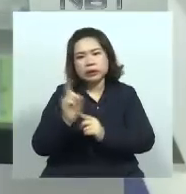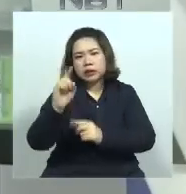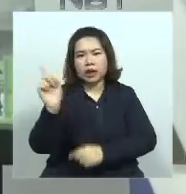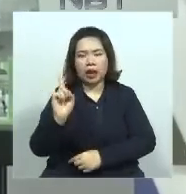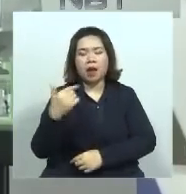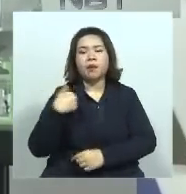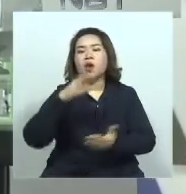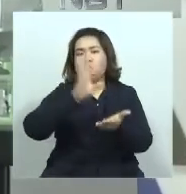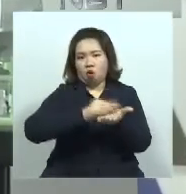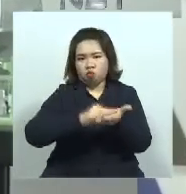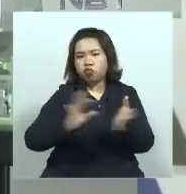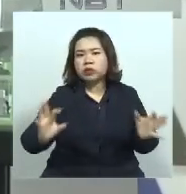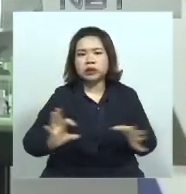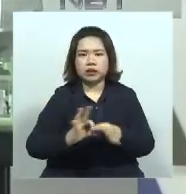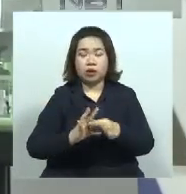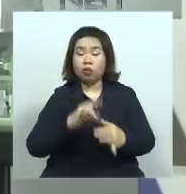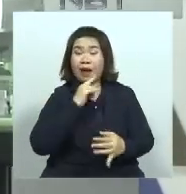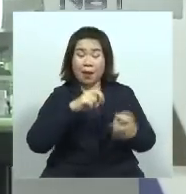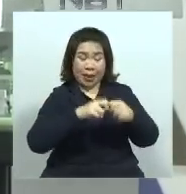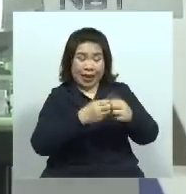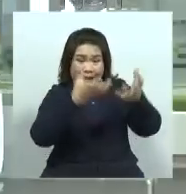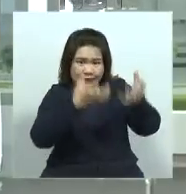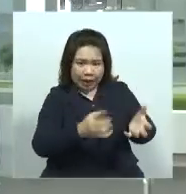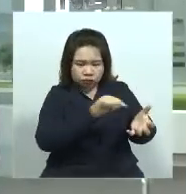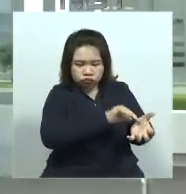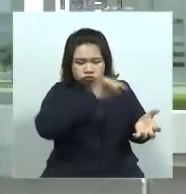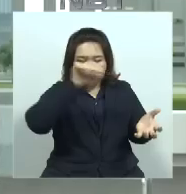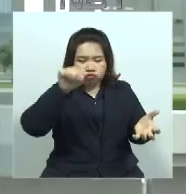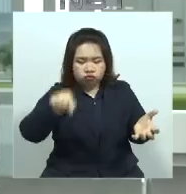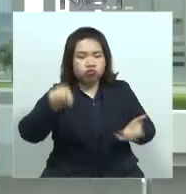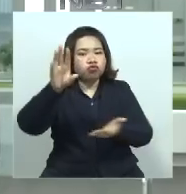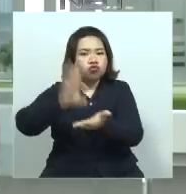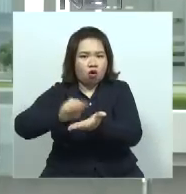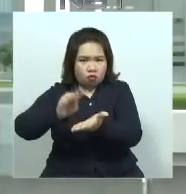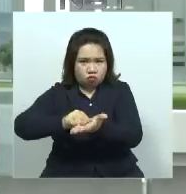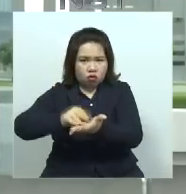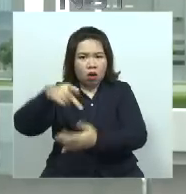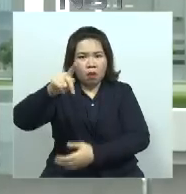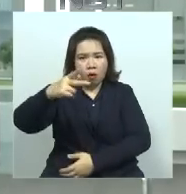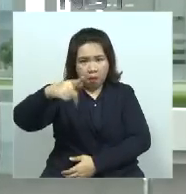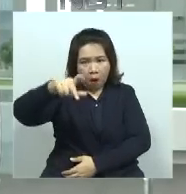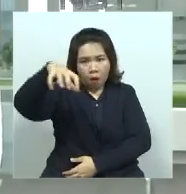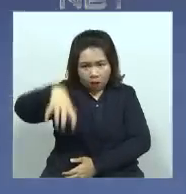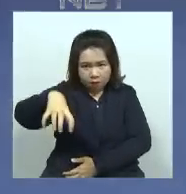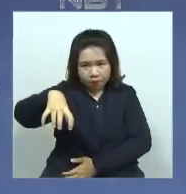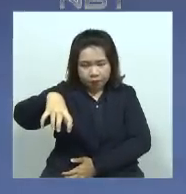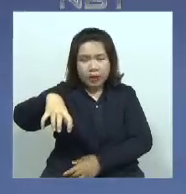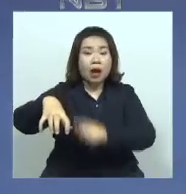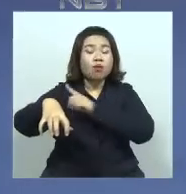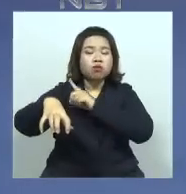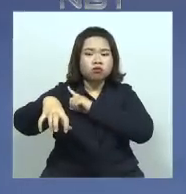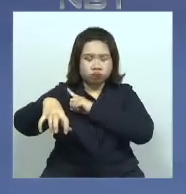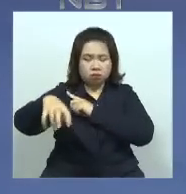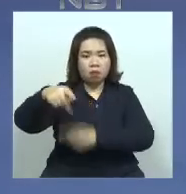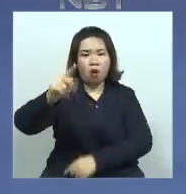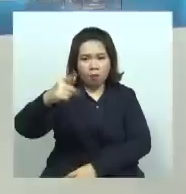ชื่อมโยงข้อมูลสถานการณ์พื้นที่ที่ได้รับผลกระทบไปยังกองอำนวยการป้องกันและบรรเทาสาธารณภัยกลางที่กำกับดูแลโดยกรมป้องกันและบรรเท